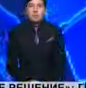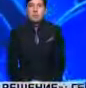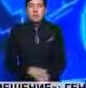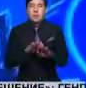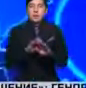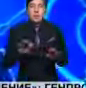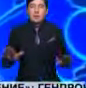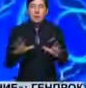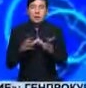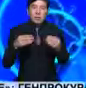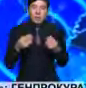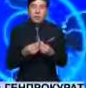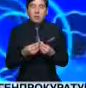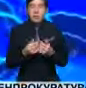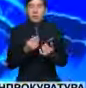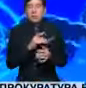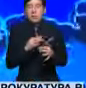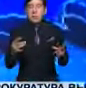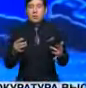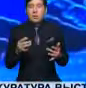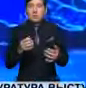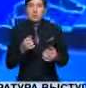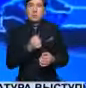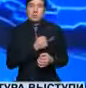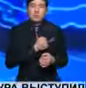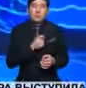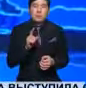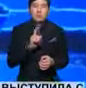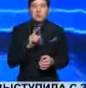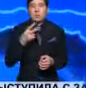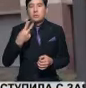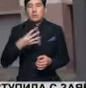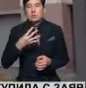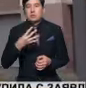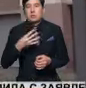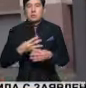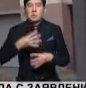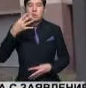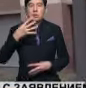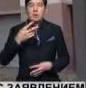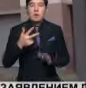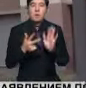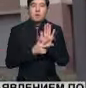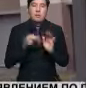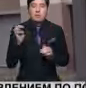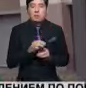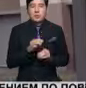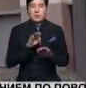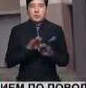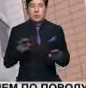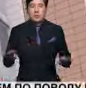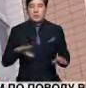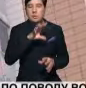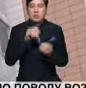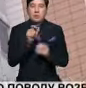Многодетные семьи в Астане жалуются на плачевное состояние 24-этажного дома. Сейчас там проживает более 8 тысяч человек. Эту проблему обсудили на